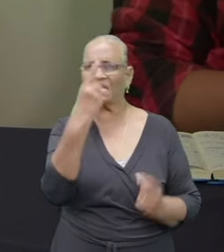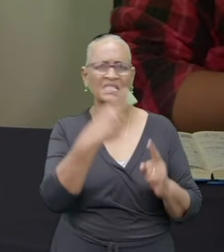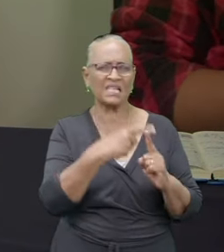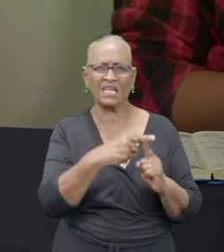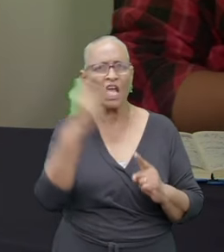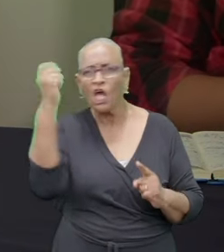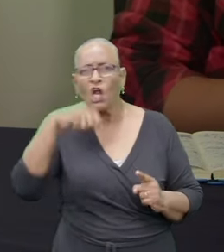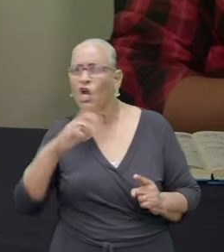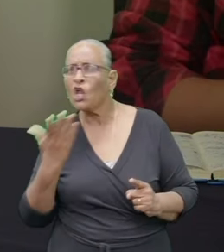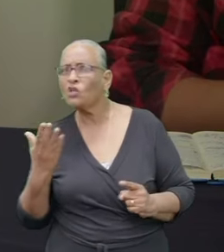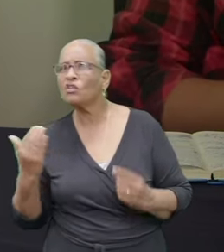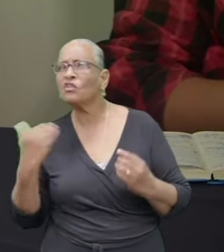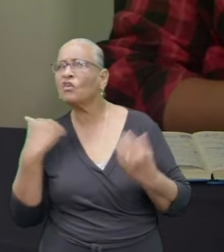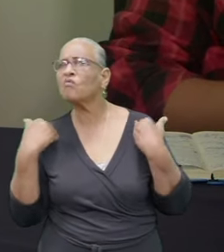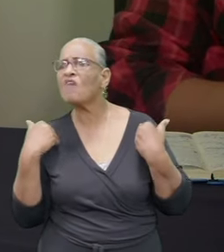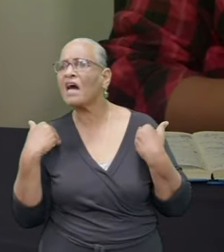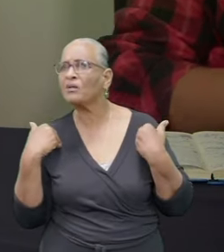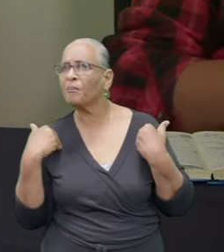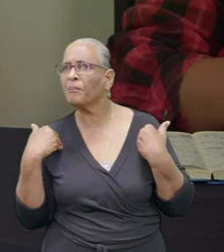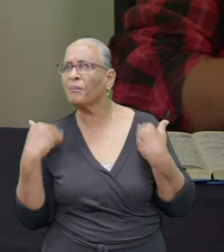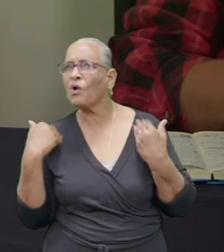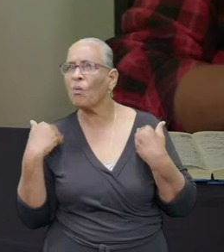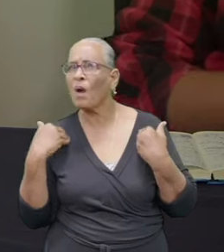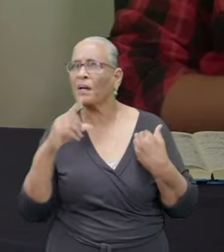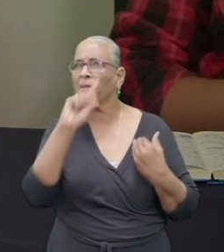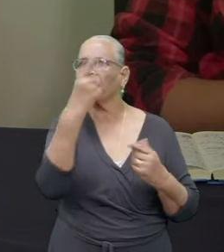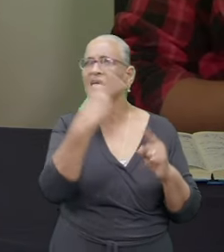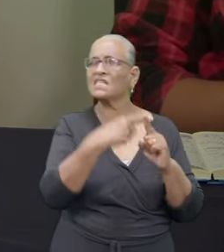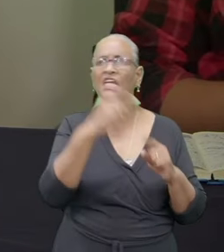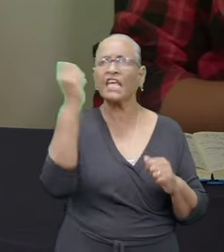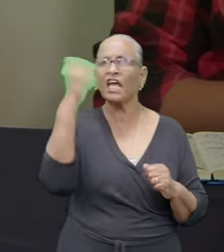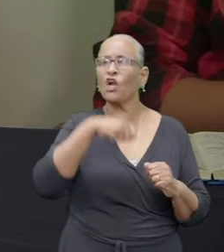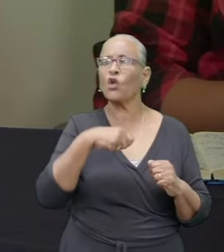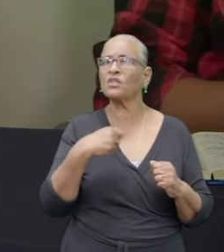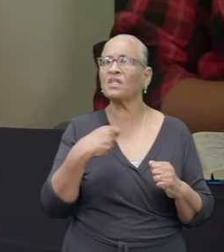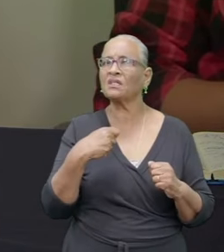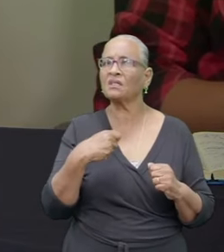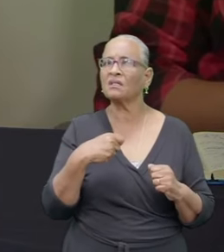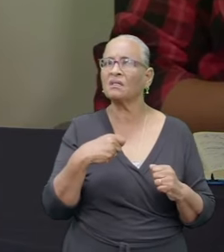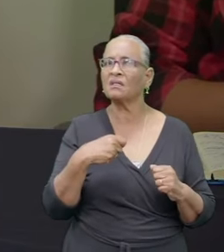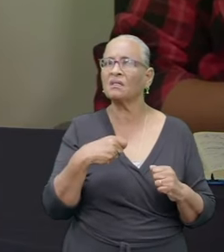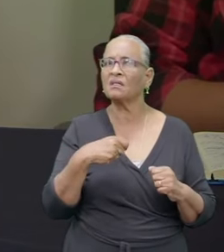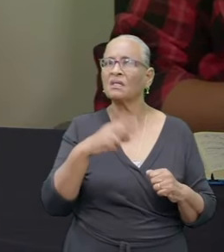precies daar aan de hand dat het de eerste keer niet is gelukt? En